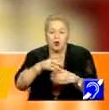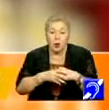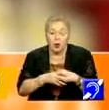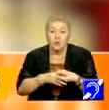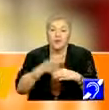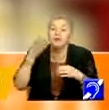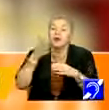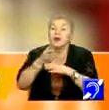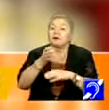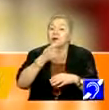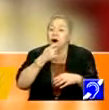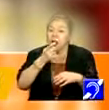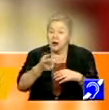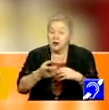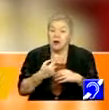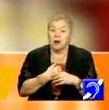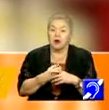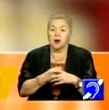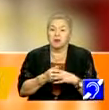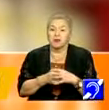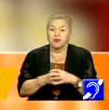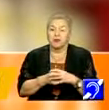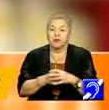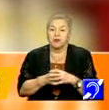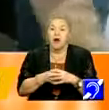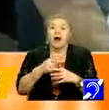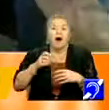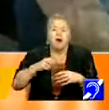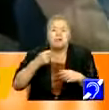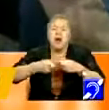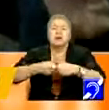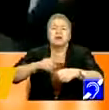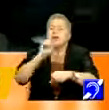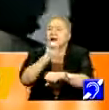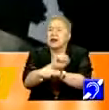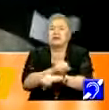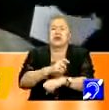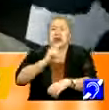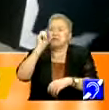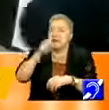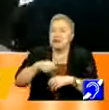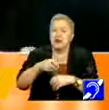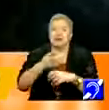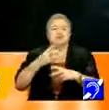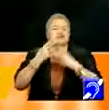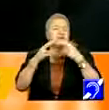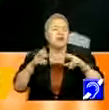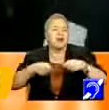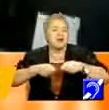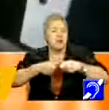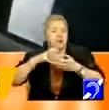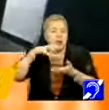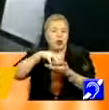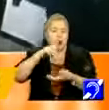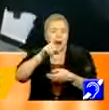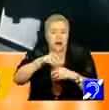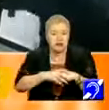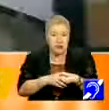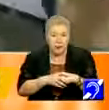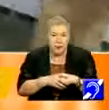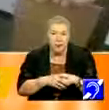lungul anilor au tot fost arestați, condamnați diversi membri acestui clan. De această dată